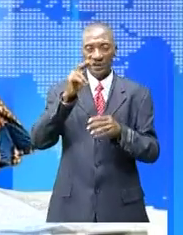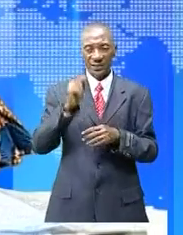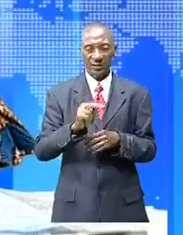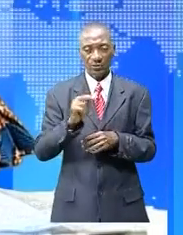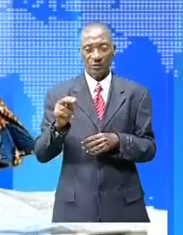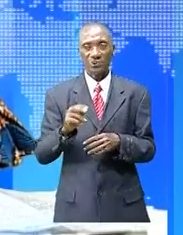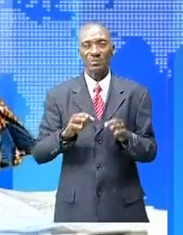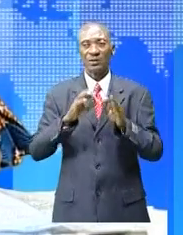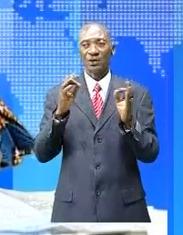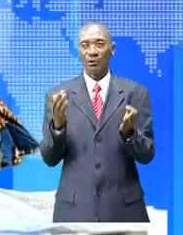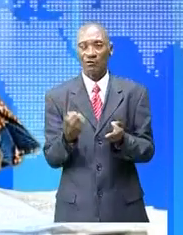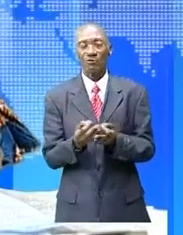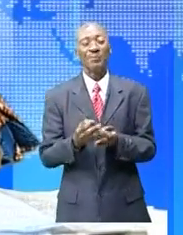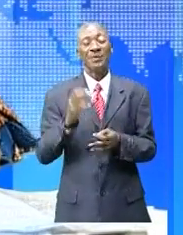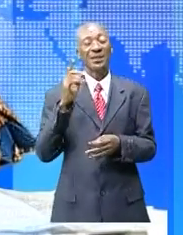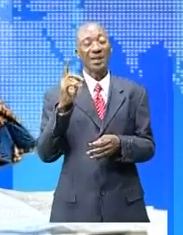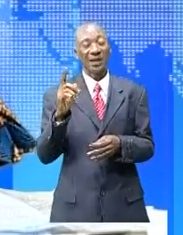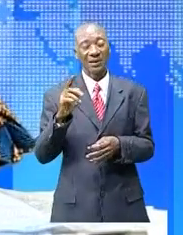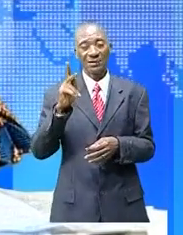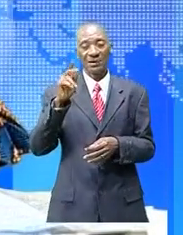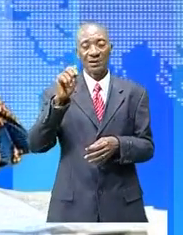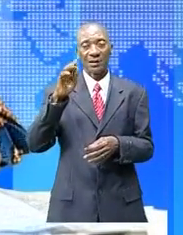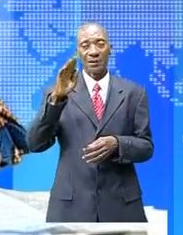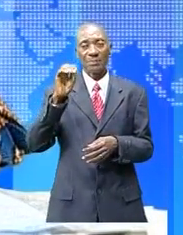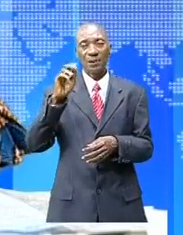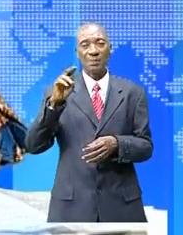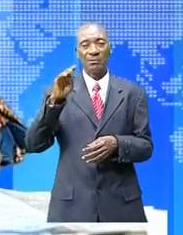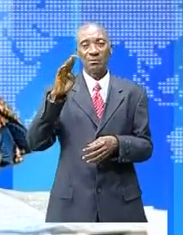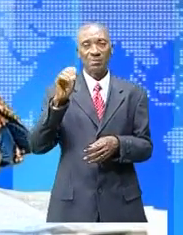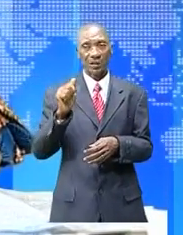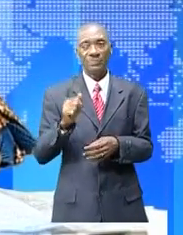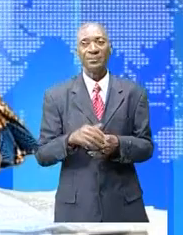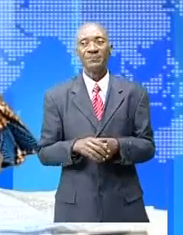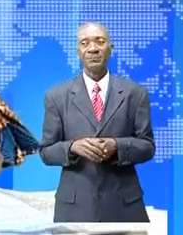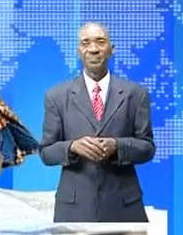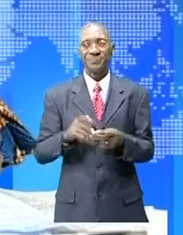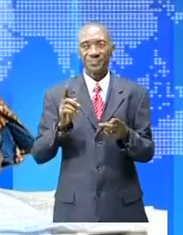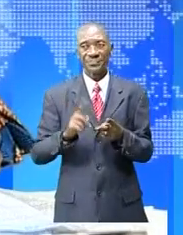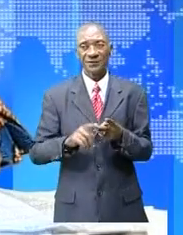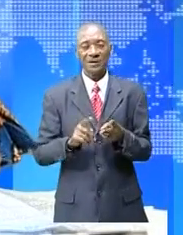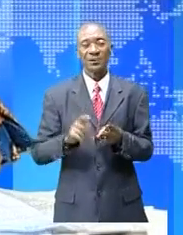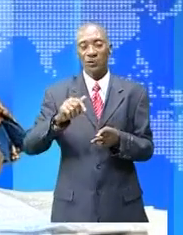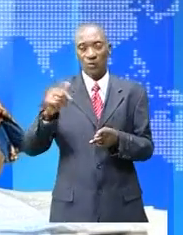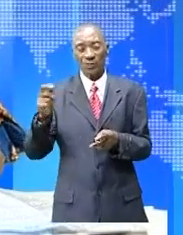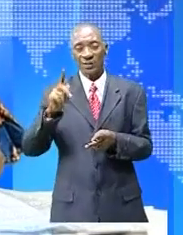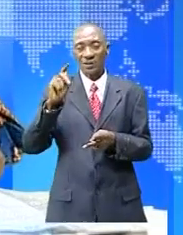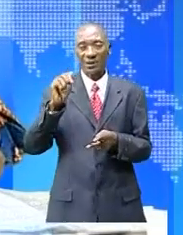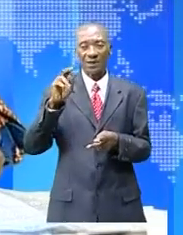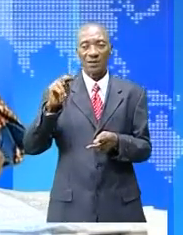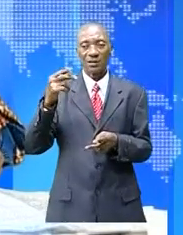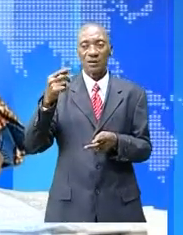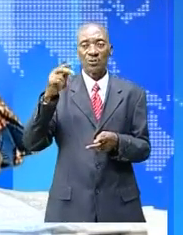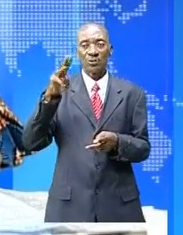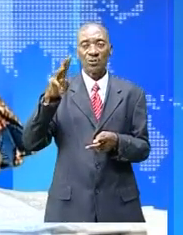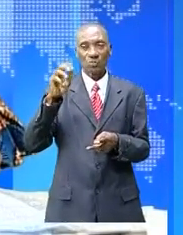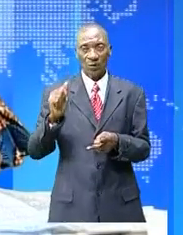Moui, Aulumbu, Kabamba, Bwanga, Bwetu, Oscar, Sylvain Moussinde, Sangwa, Kisimba